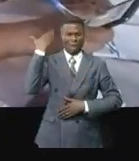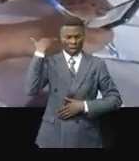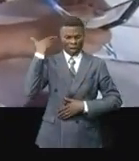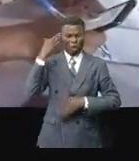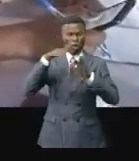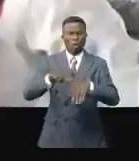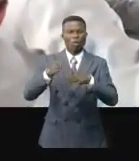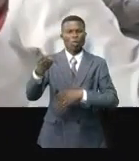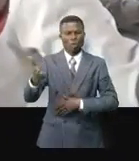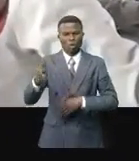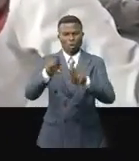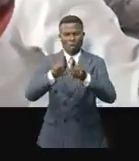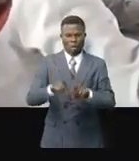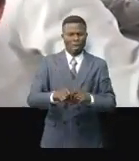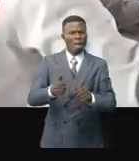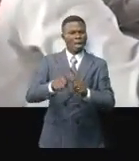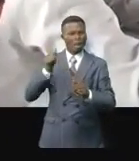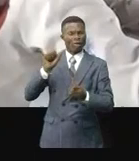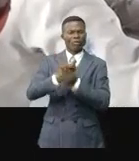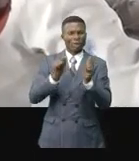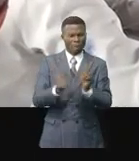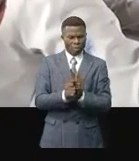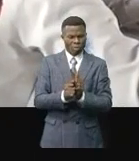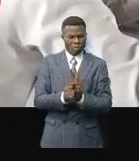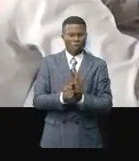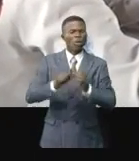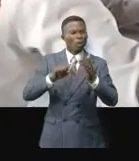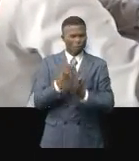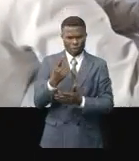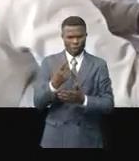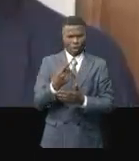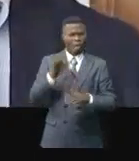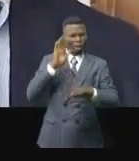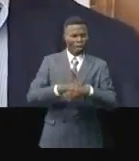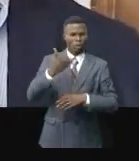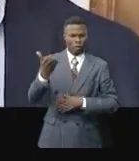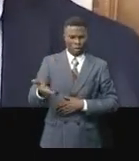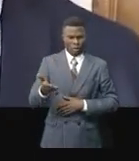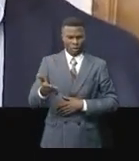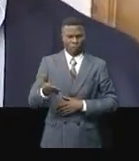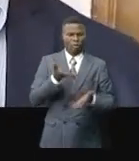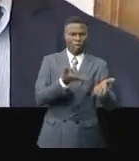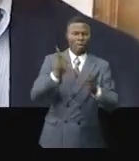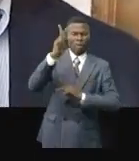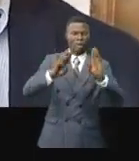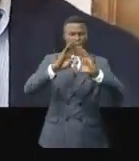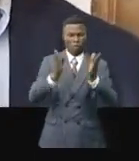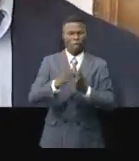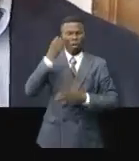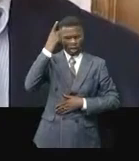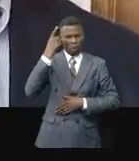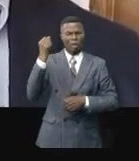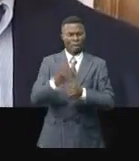Semouliki pour éviter les problèmes directs et indirects auxquels elle est confrontée. Amener la population à comprendre ce qu'il faut faire dans